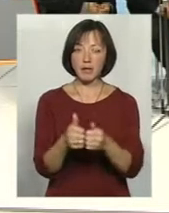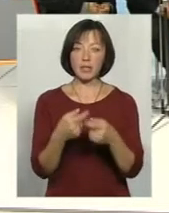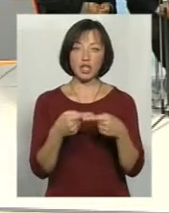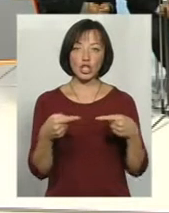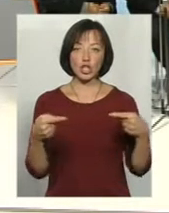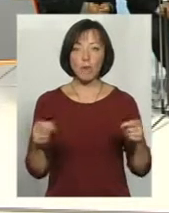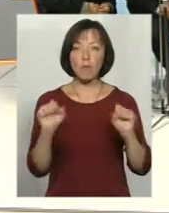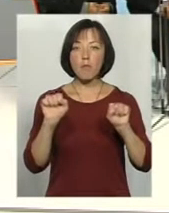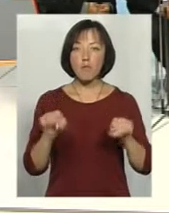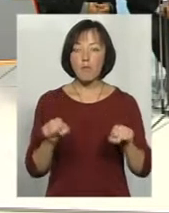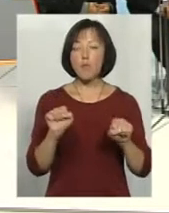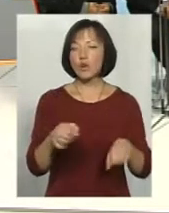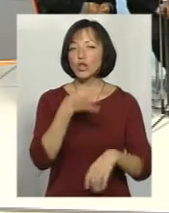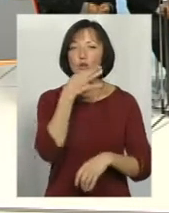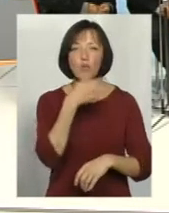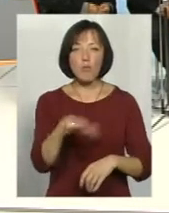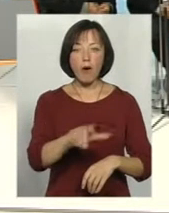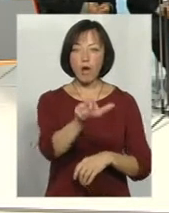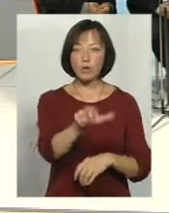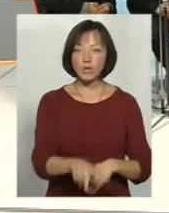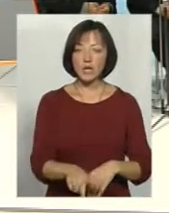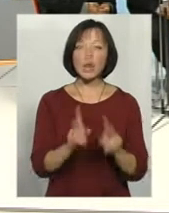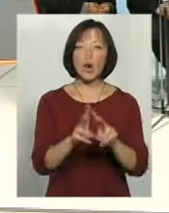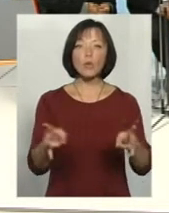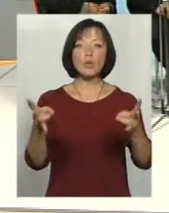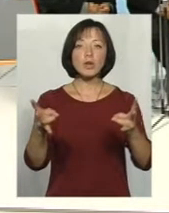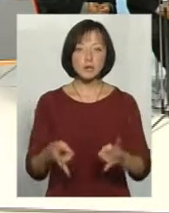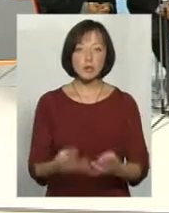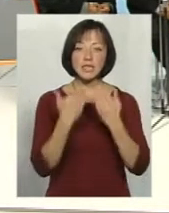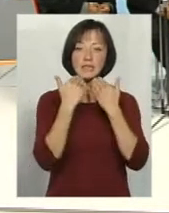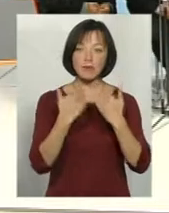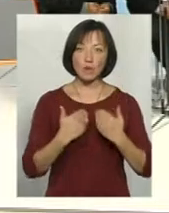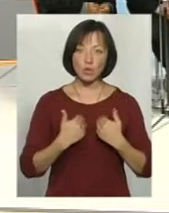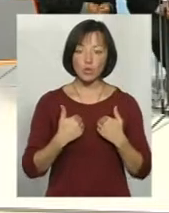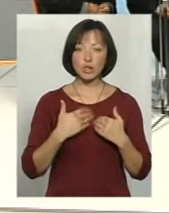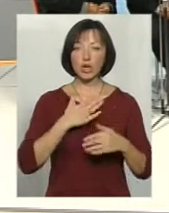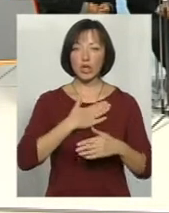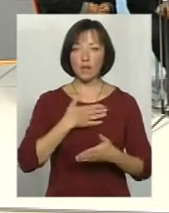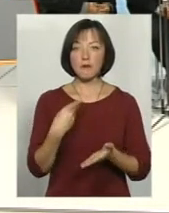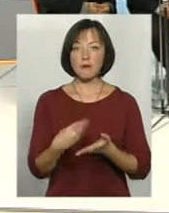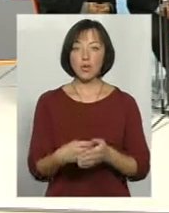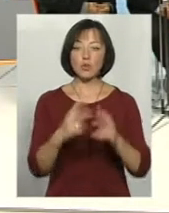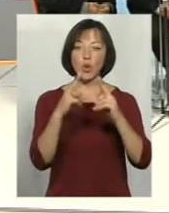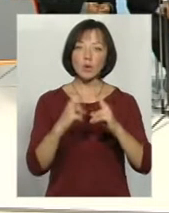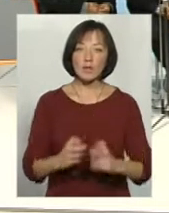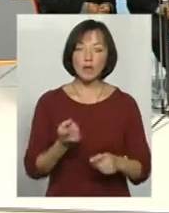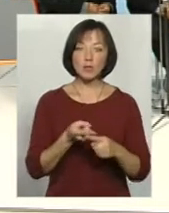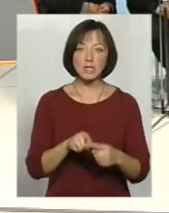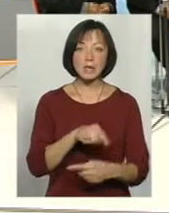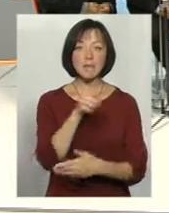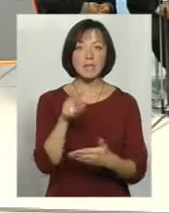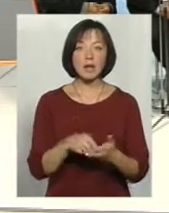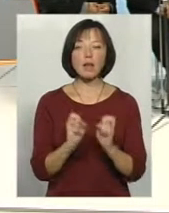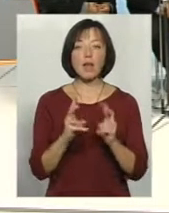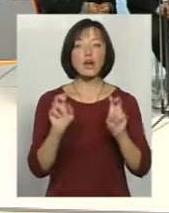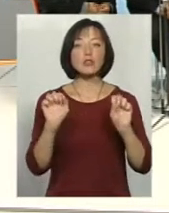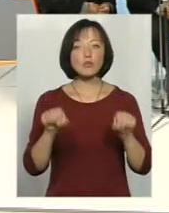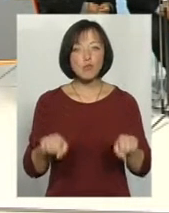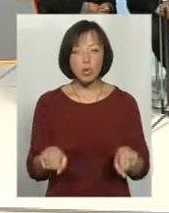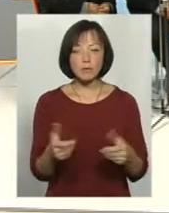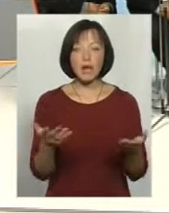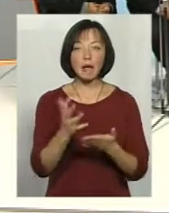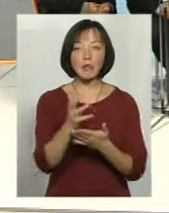І може люба людина, в принципі, та, яка потребує, звернутися до нашого фонду, і ми розглянемо це питання, і наскільки ми зможемо, і